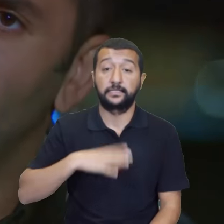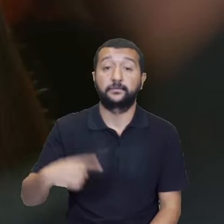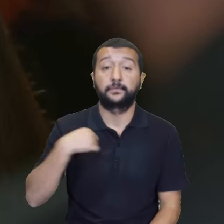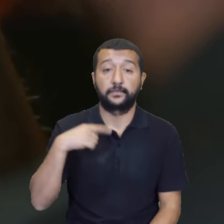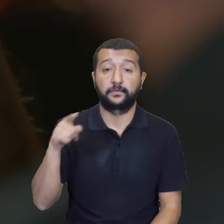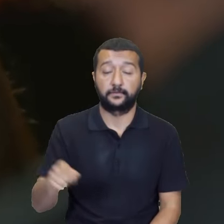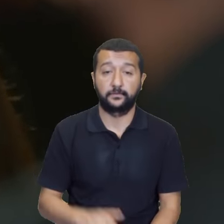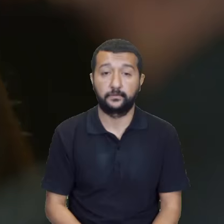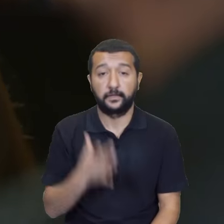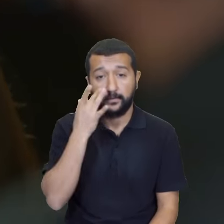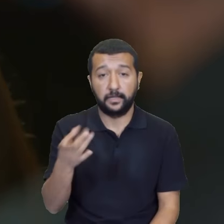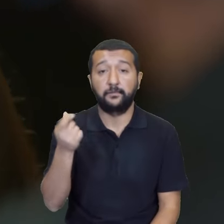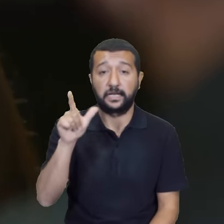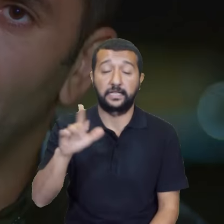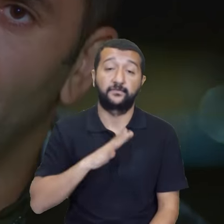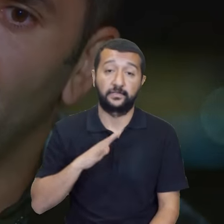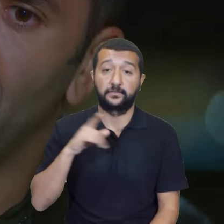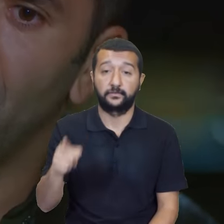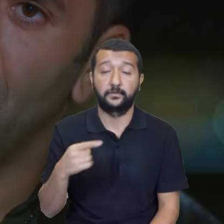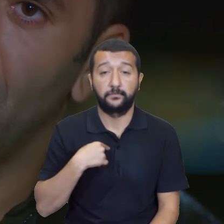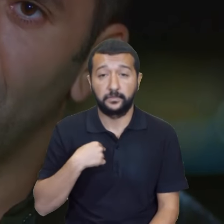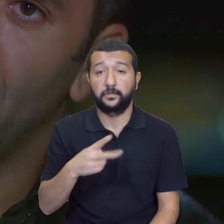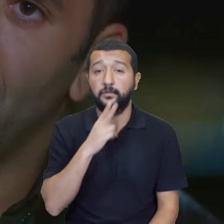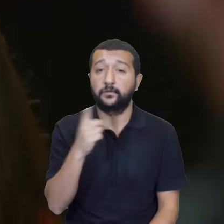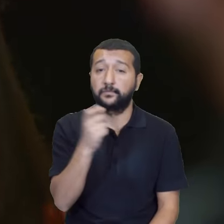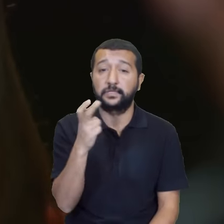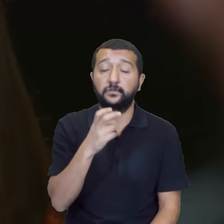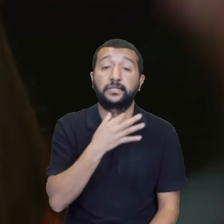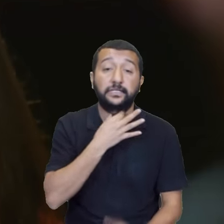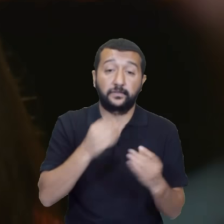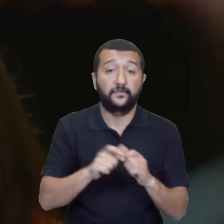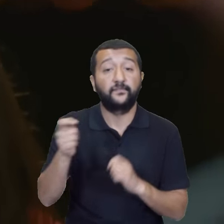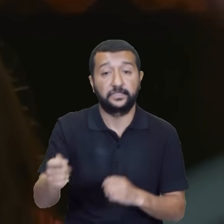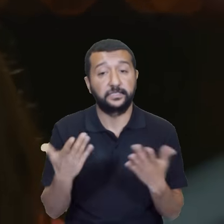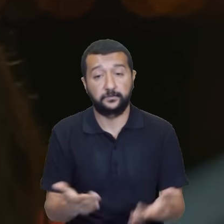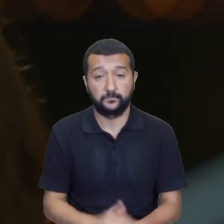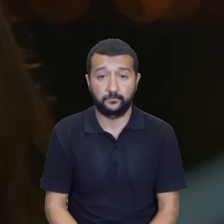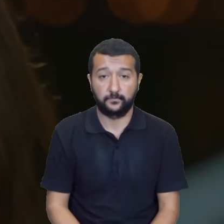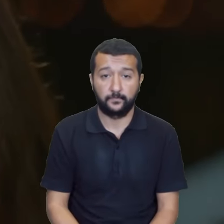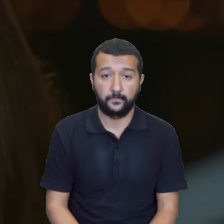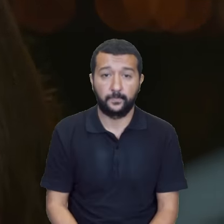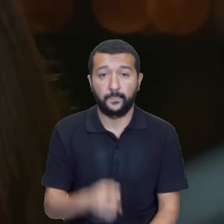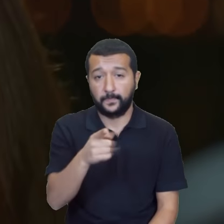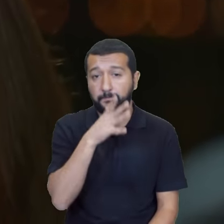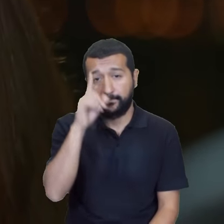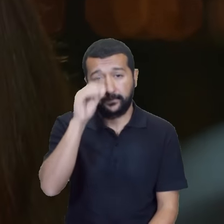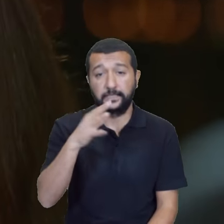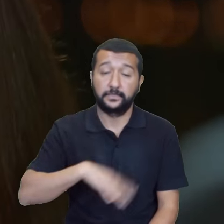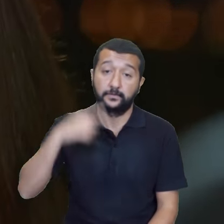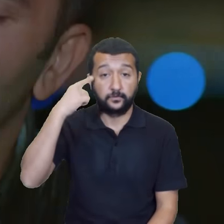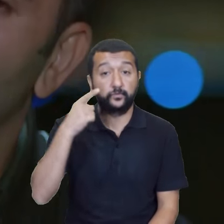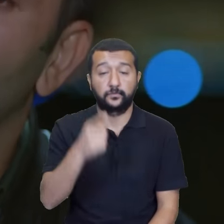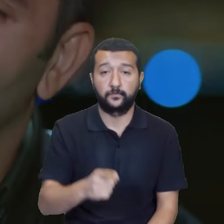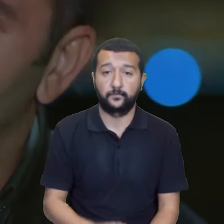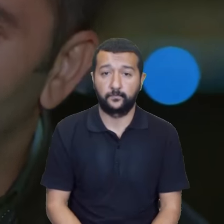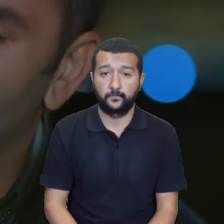benden. Belli ki ihtiyaçları var. Ben de son birkaç aydır çok sıkışayım, yoksa verecektim. Bilmek istersin diye düşündüm.